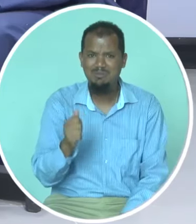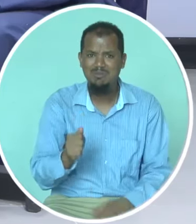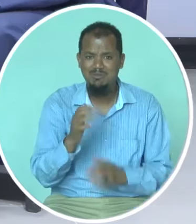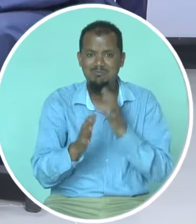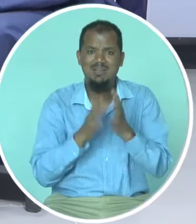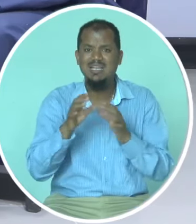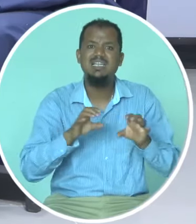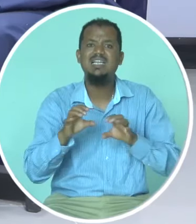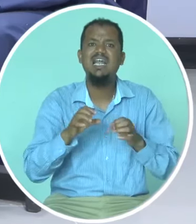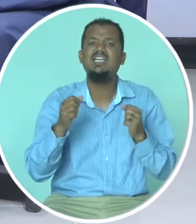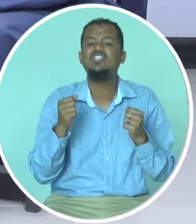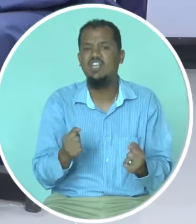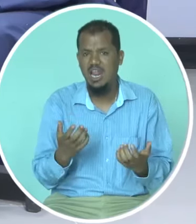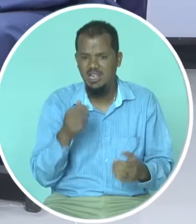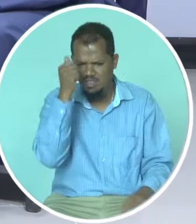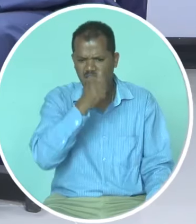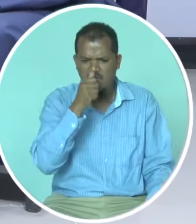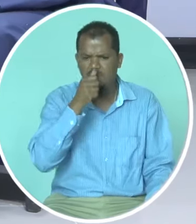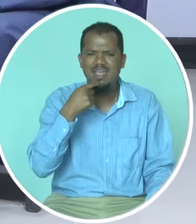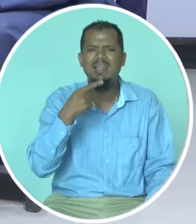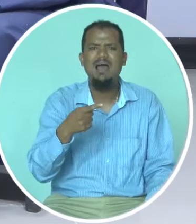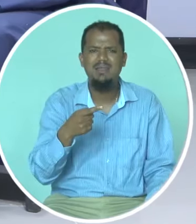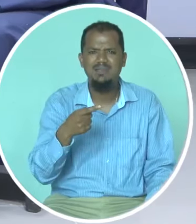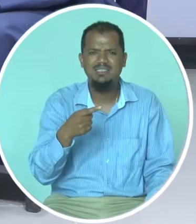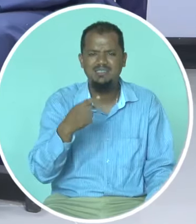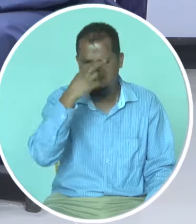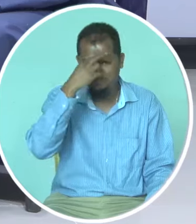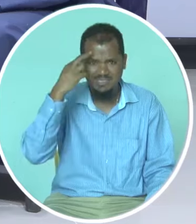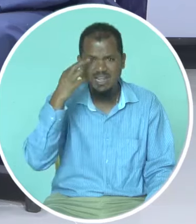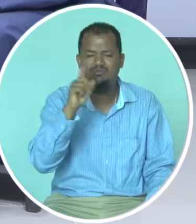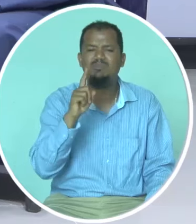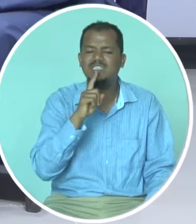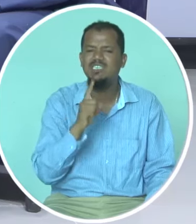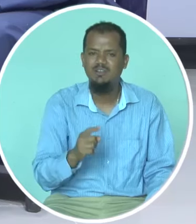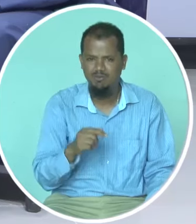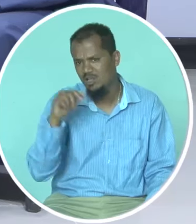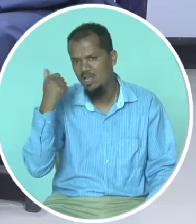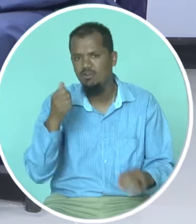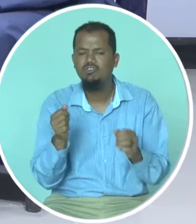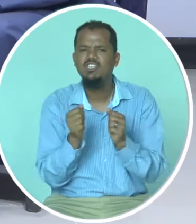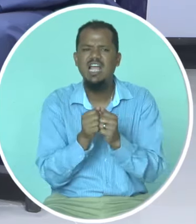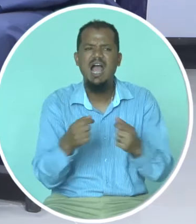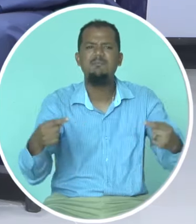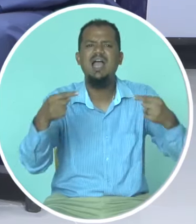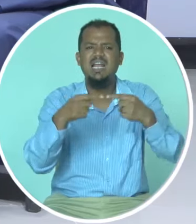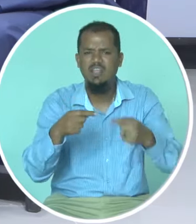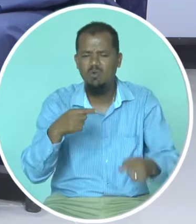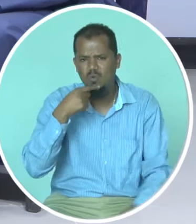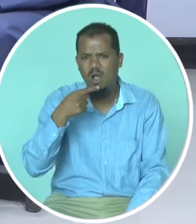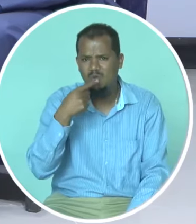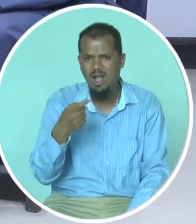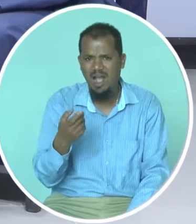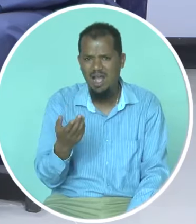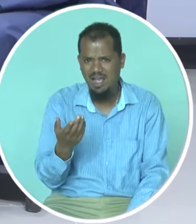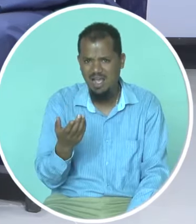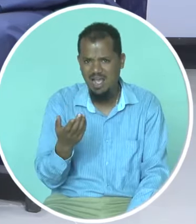ምልክት ልናደርግ እንችላለንና የኢትዮጵያ የተባለበት ምክንያቱ ምንድነው? ከሌሎች ጋርስ የሚያገናኝን ቋንቋ አይሆንም